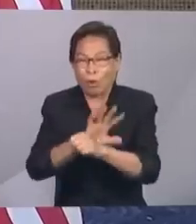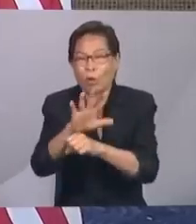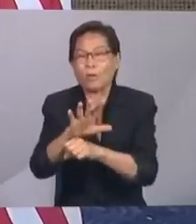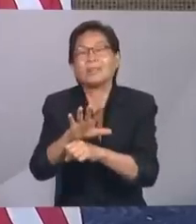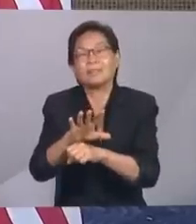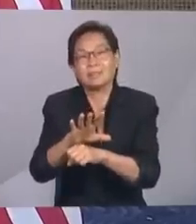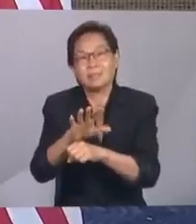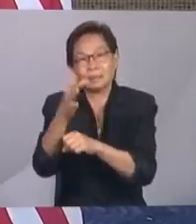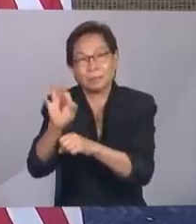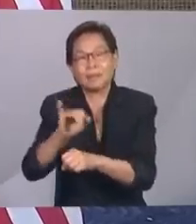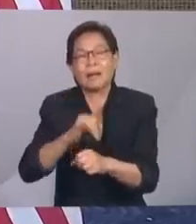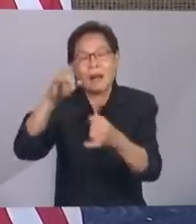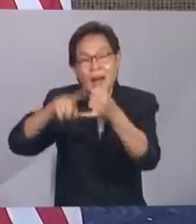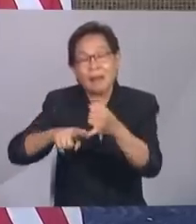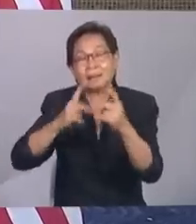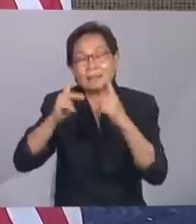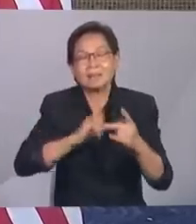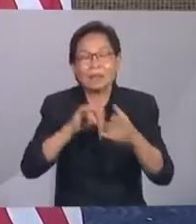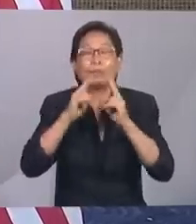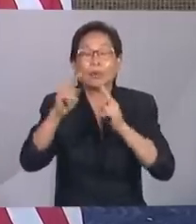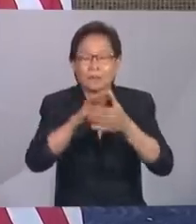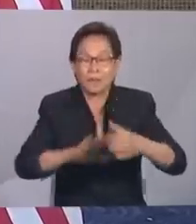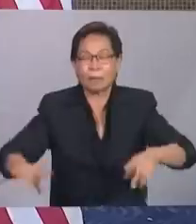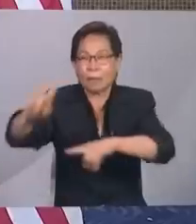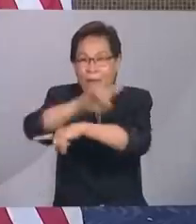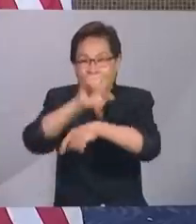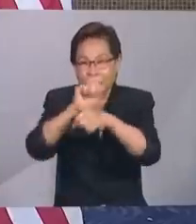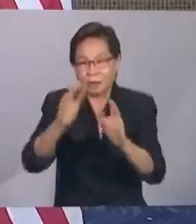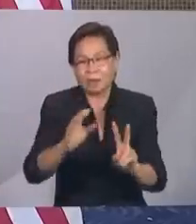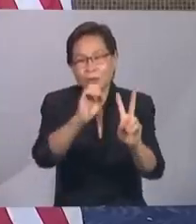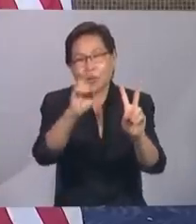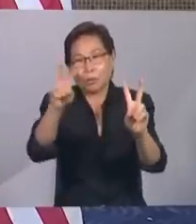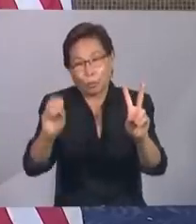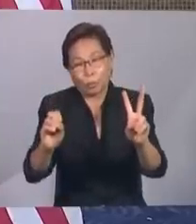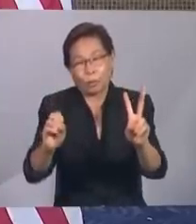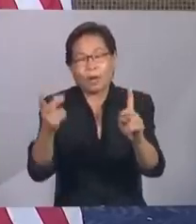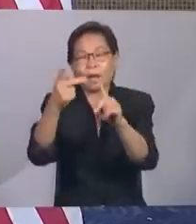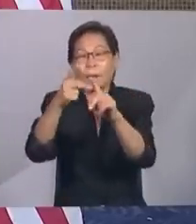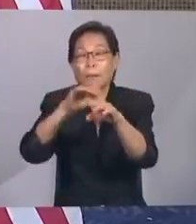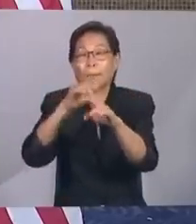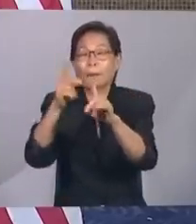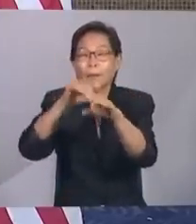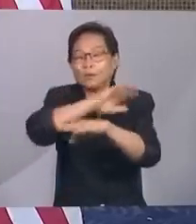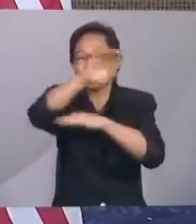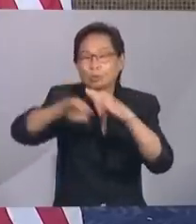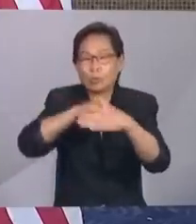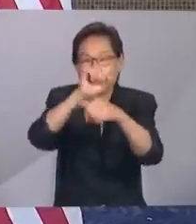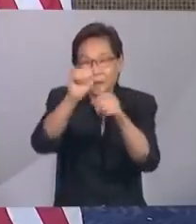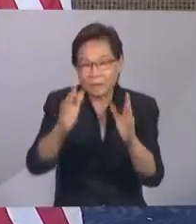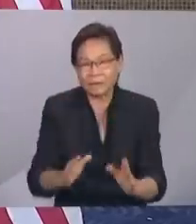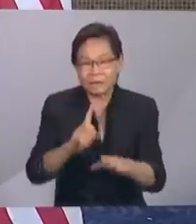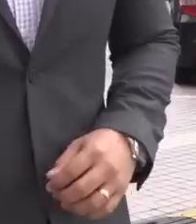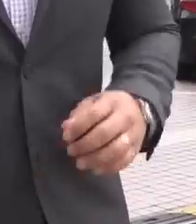menang Hai Kata saya ucapkan selamat hari pekerja 2020 kepada semua warga pekerja